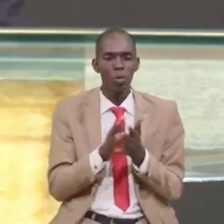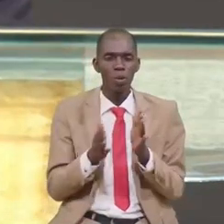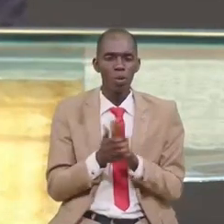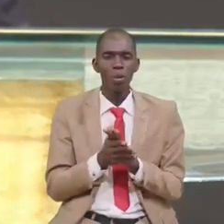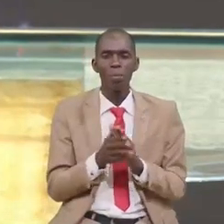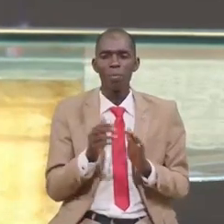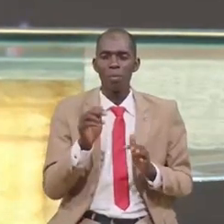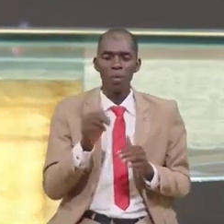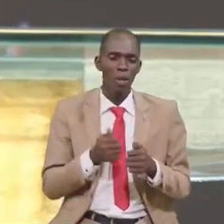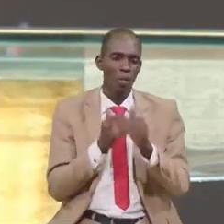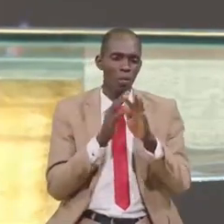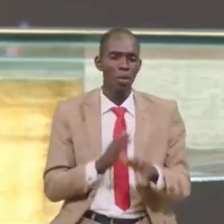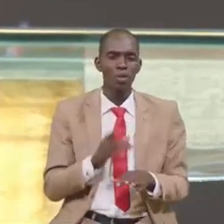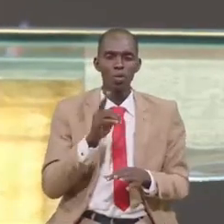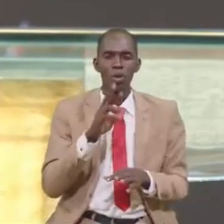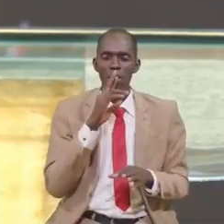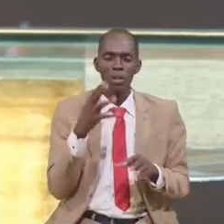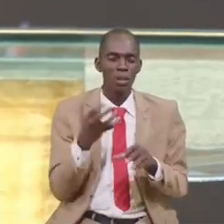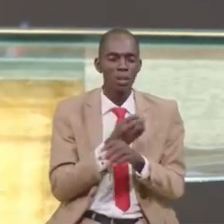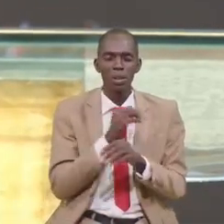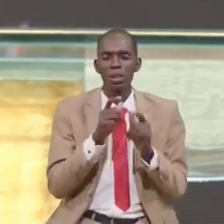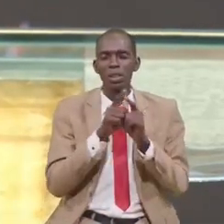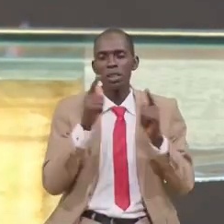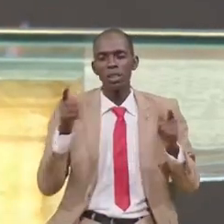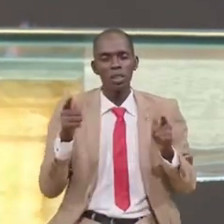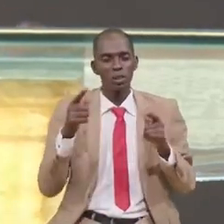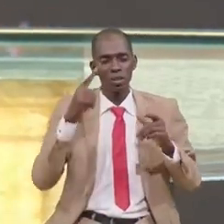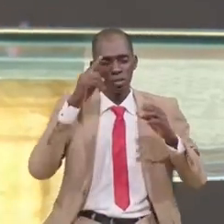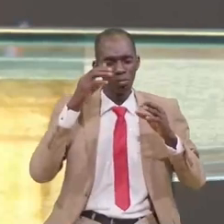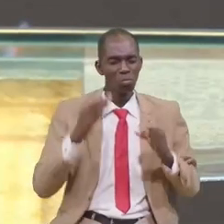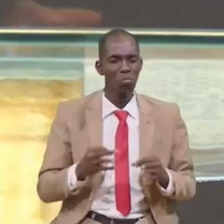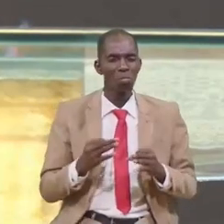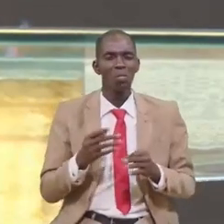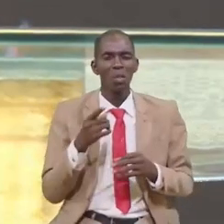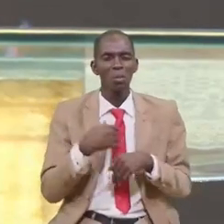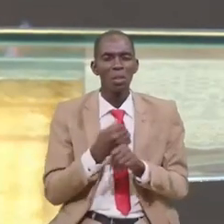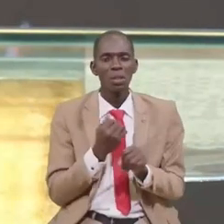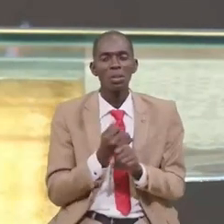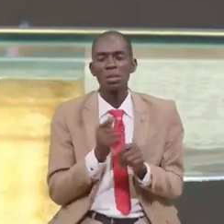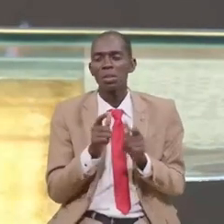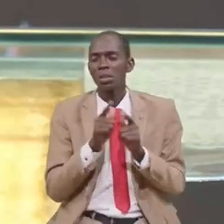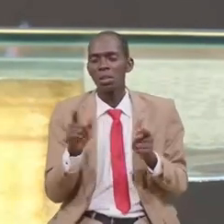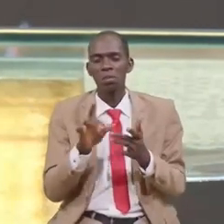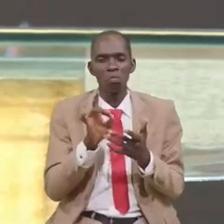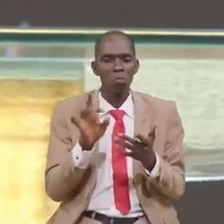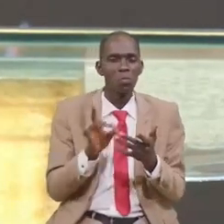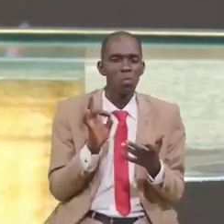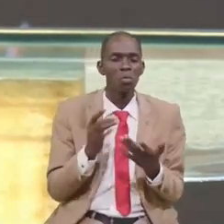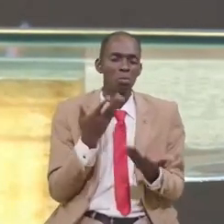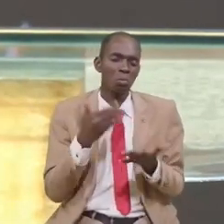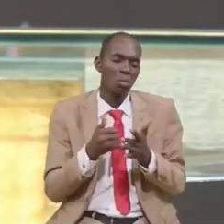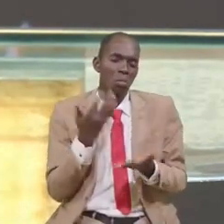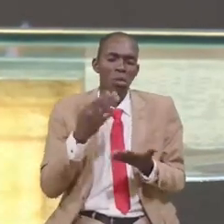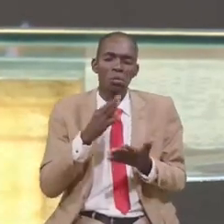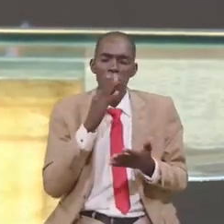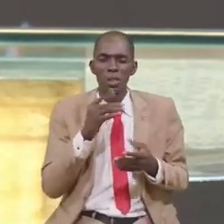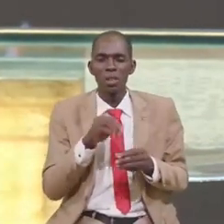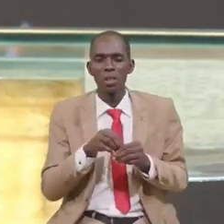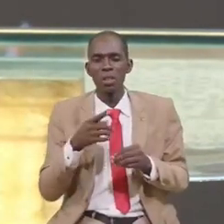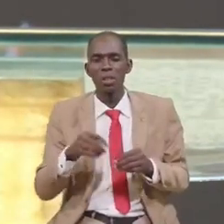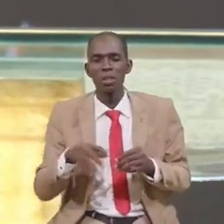allez prendre une grande décision, vous allez faire un grand choix, peut-être là où vous allez vivre, peut-être